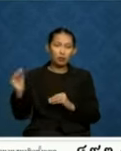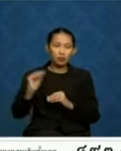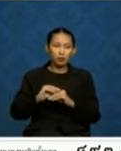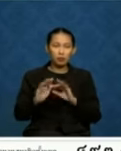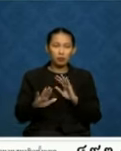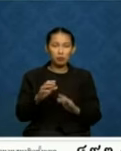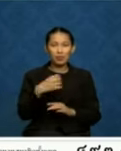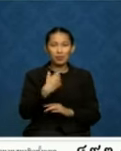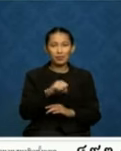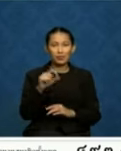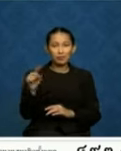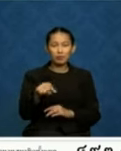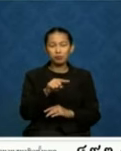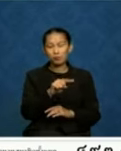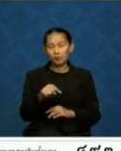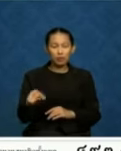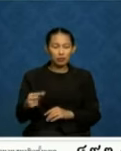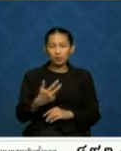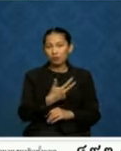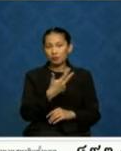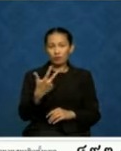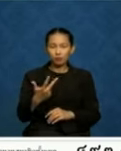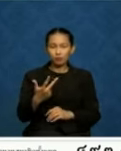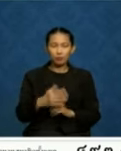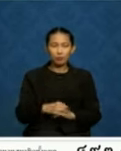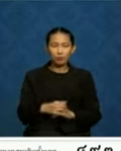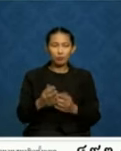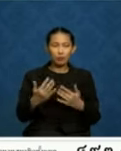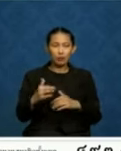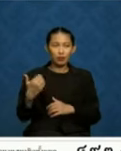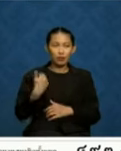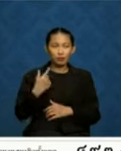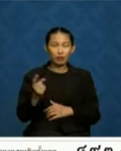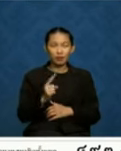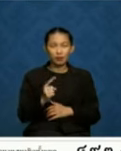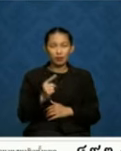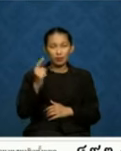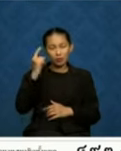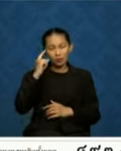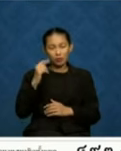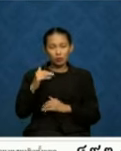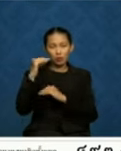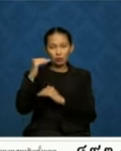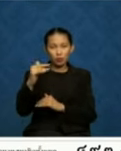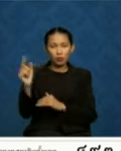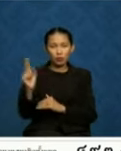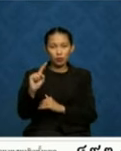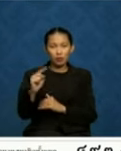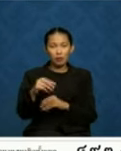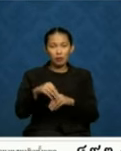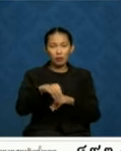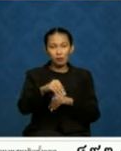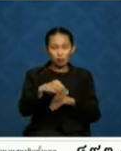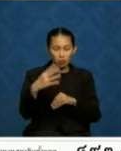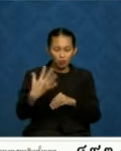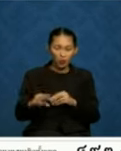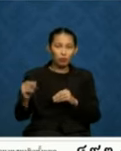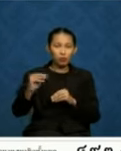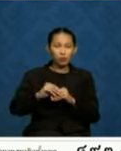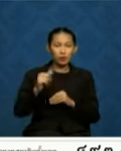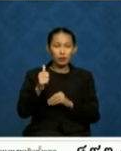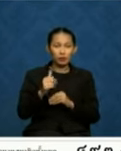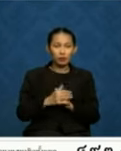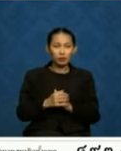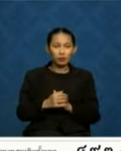มาณ 10% ทั้ง3สายพันธุ์นะครับแล้วก็สามารถเพิ่มโควต้าในการปลูกก็เพิ่มมากขึ้นด้วยนะ